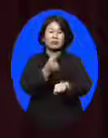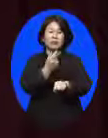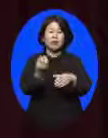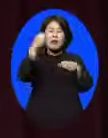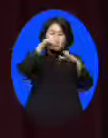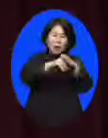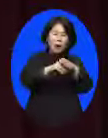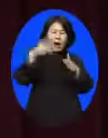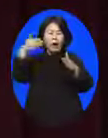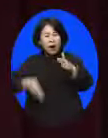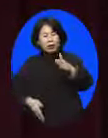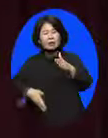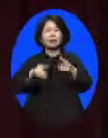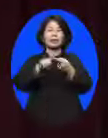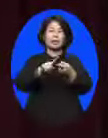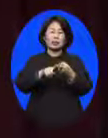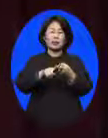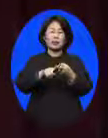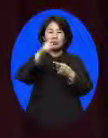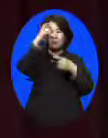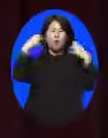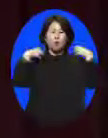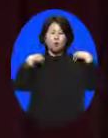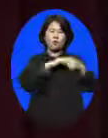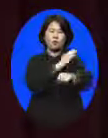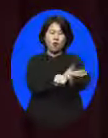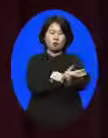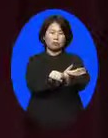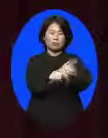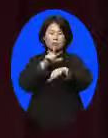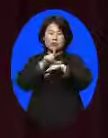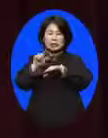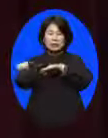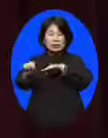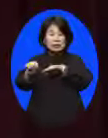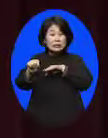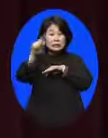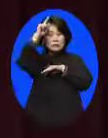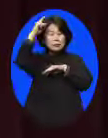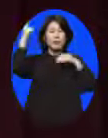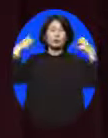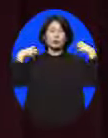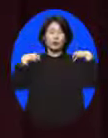잘 담아내느냐 못 담아내느냐가 그 정권과 그